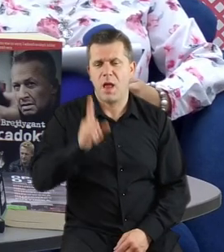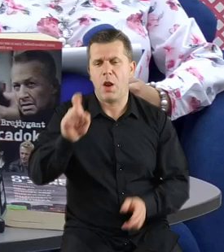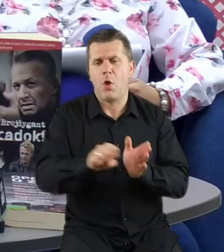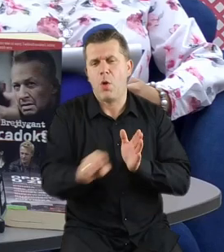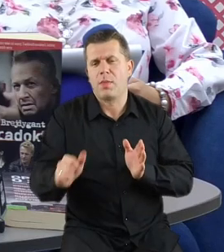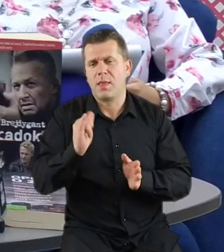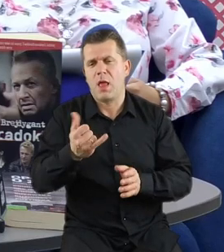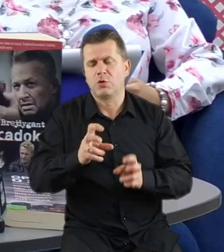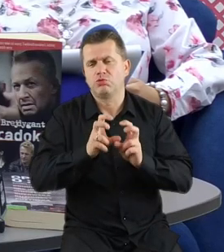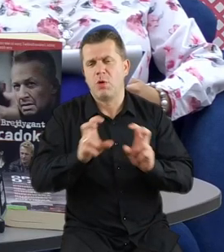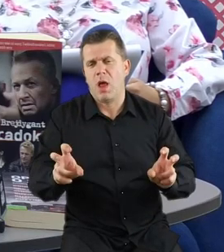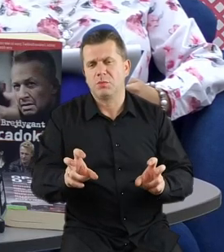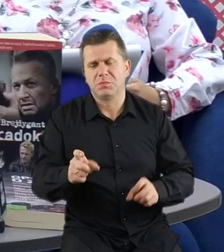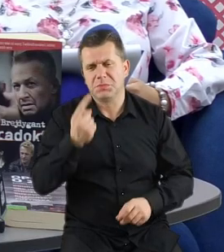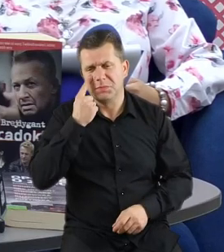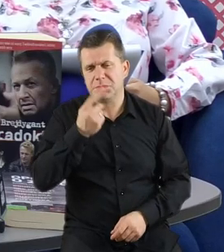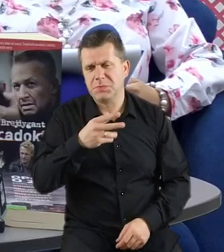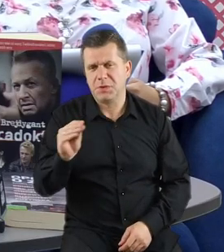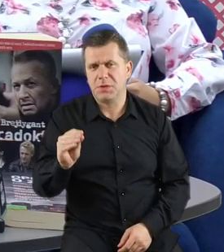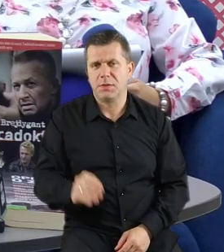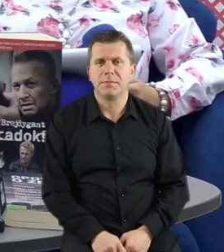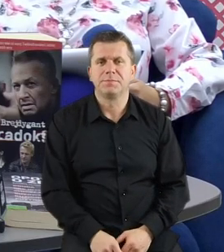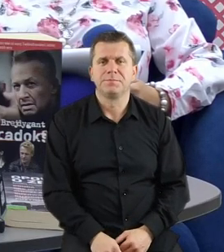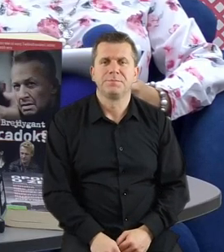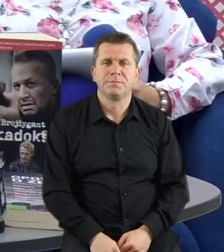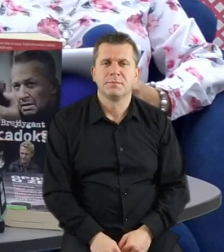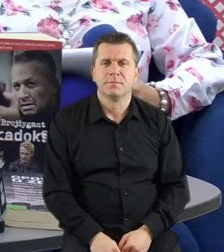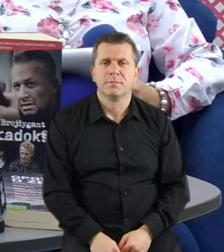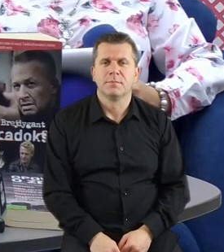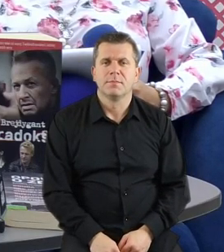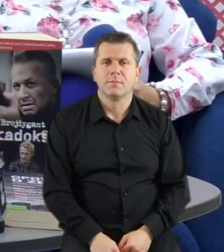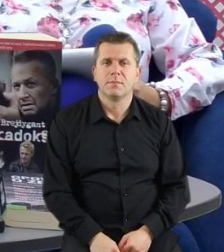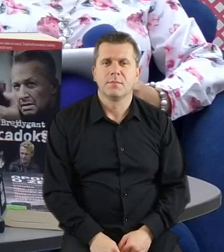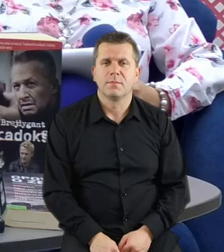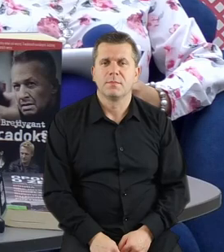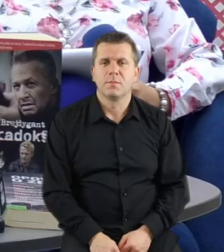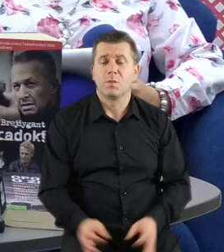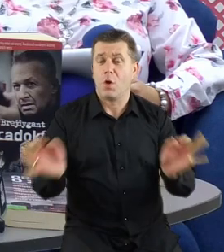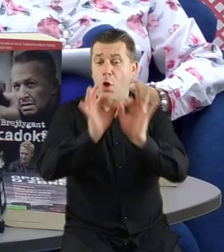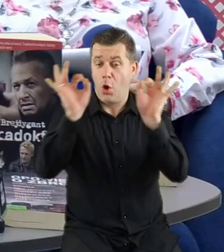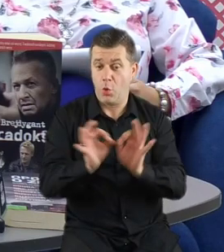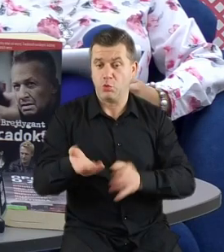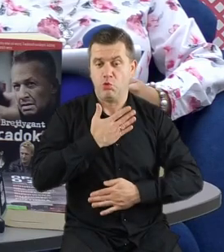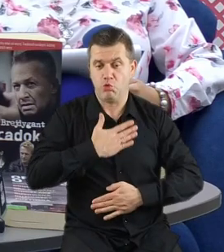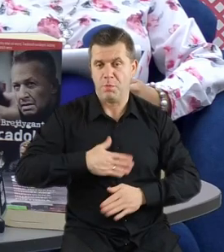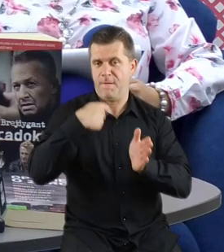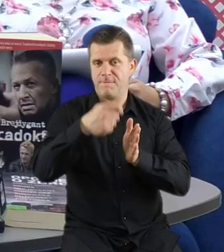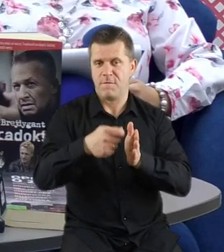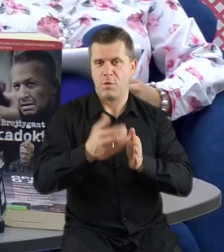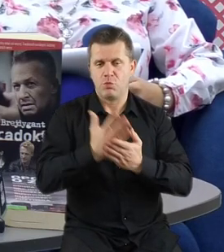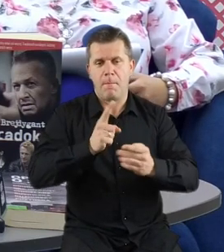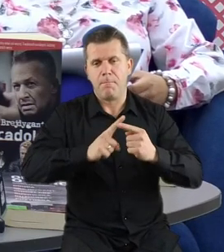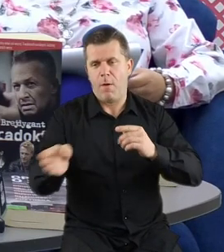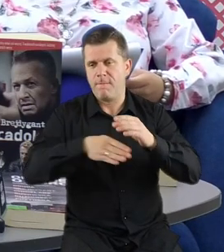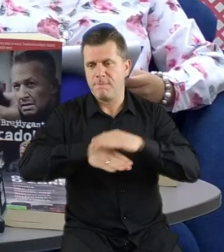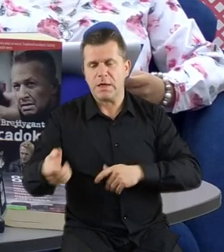pewnego czasu nie. Więc Palimpsest też lubię, ale tak, generalnie w ogóle lubię film, po którym się